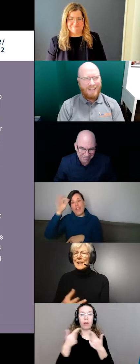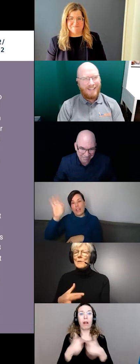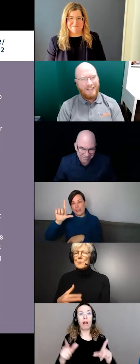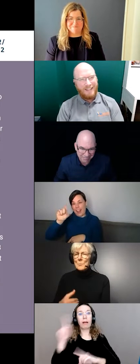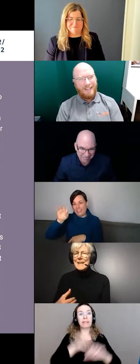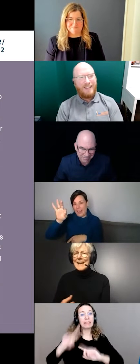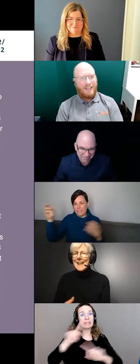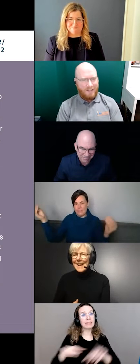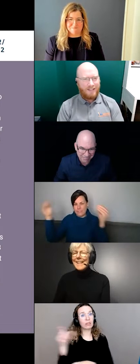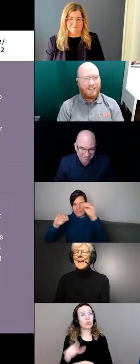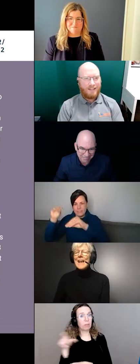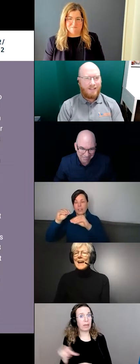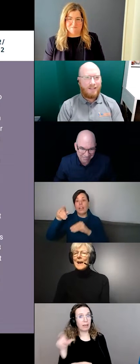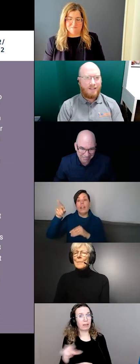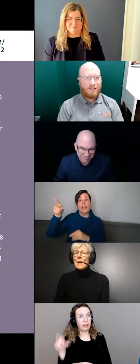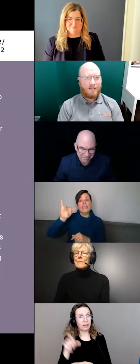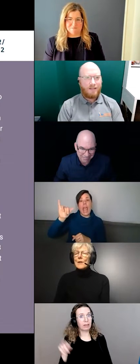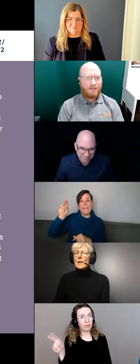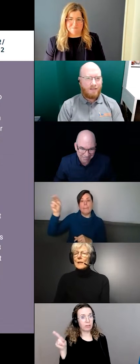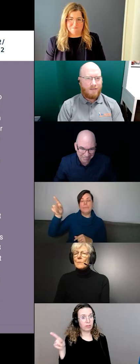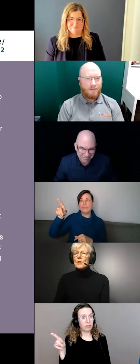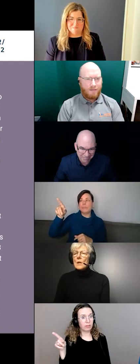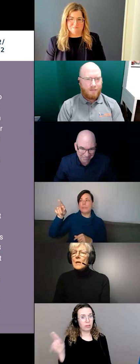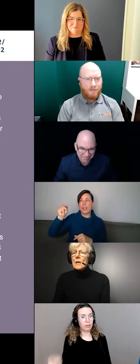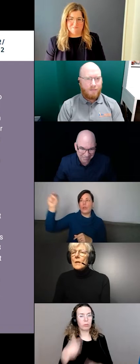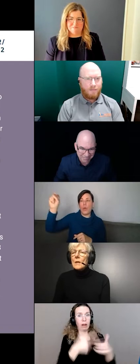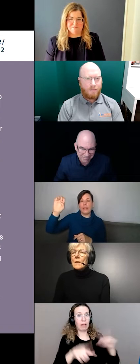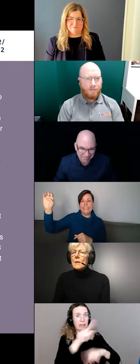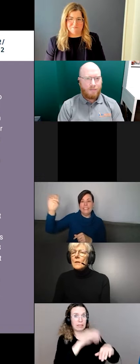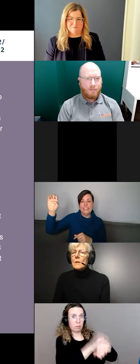Donc, la langue des signes du Québec